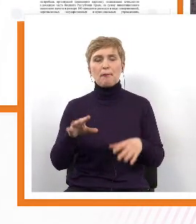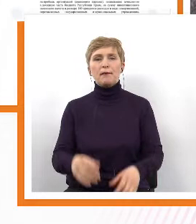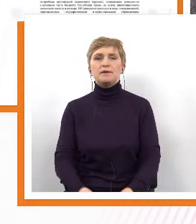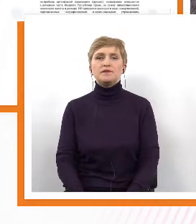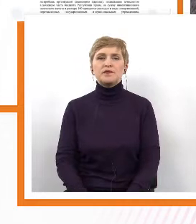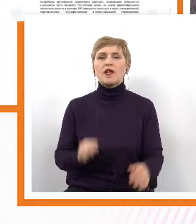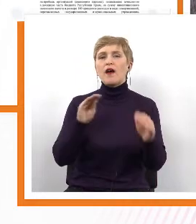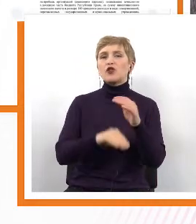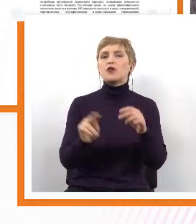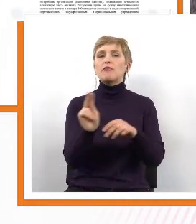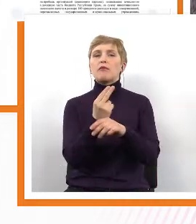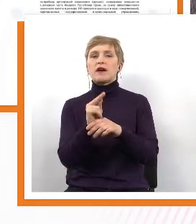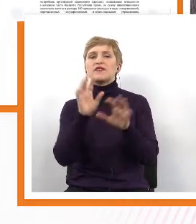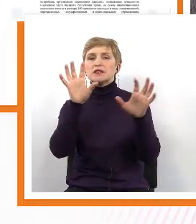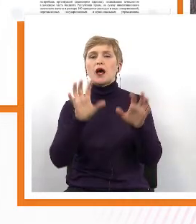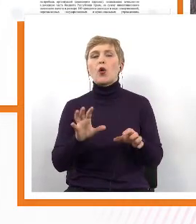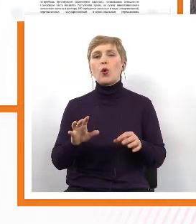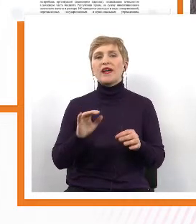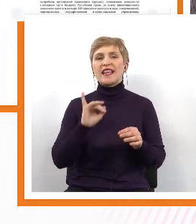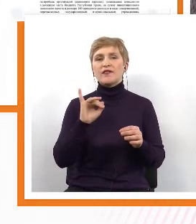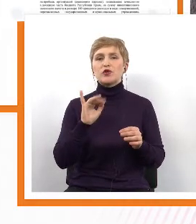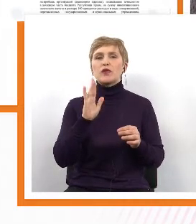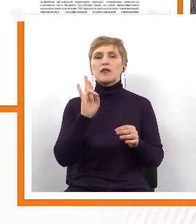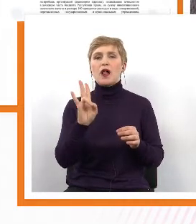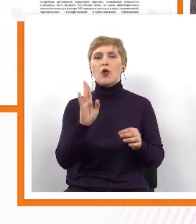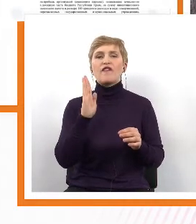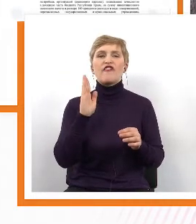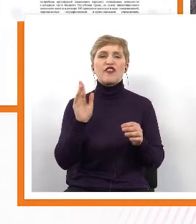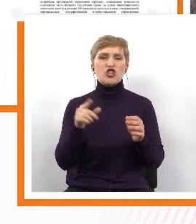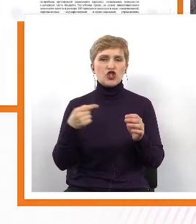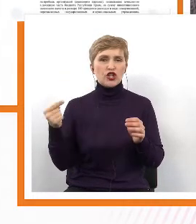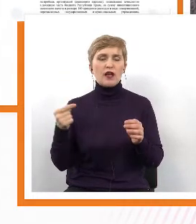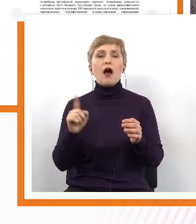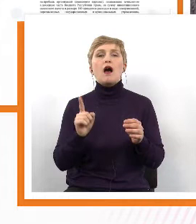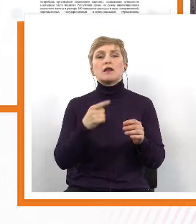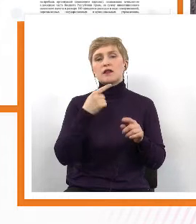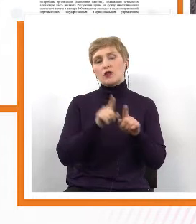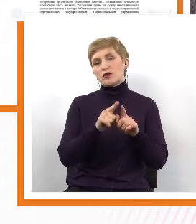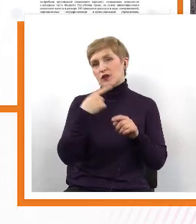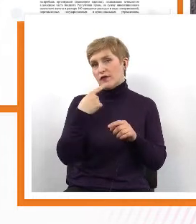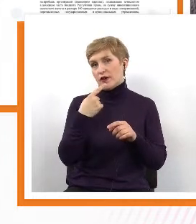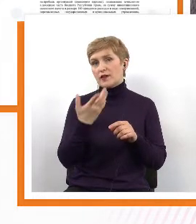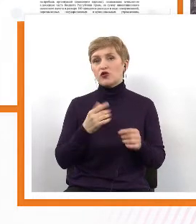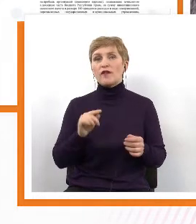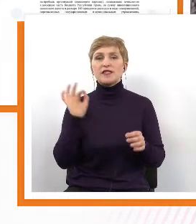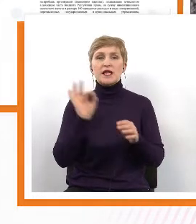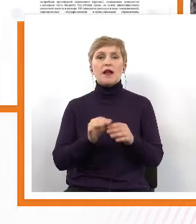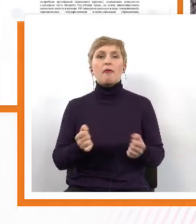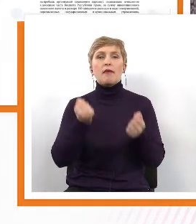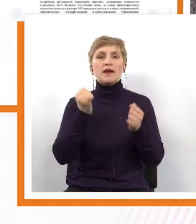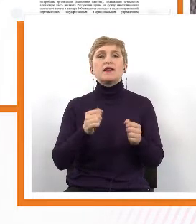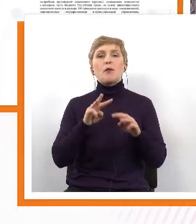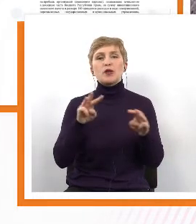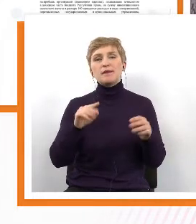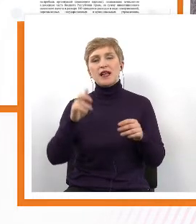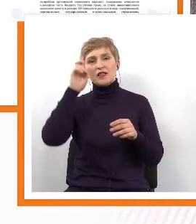внес поправки в закон об инвестиционном налоговом вычете, где также говорилось о том, что в целях поддержки муниципальных и